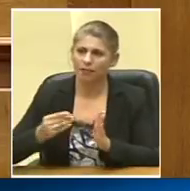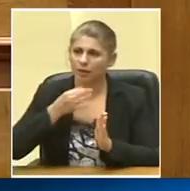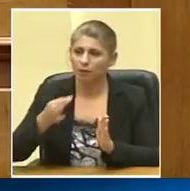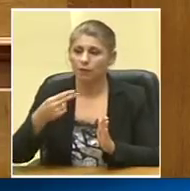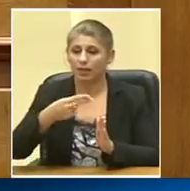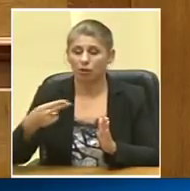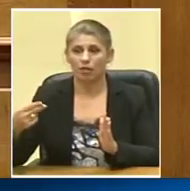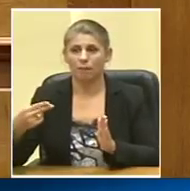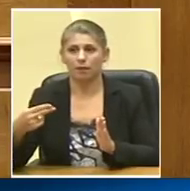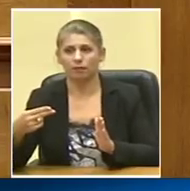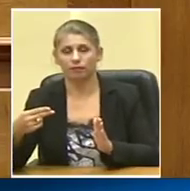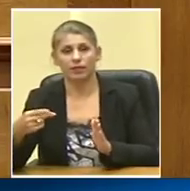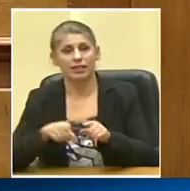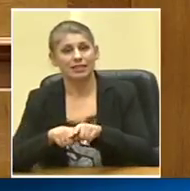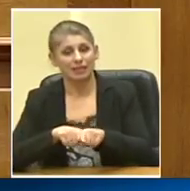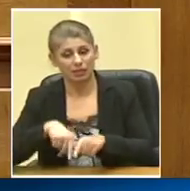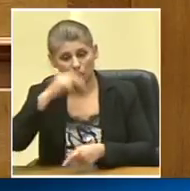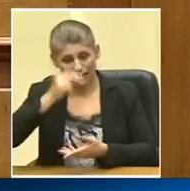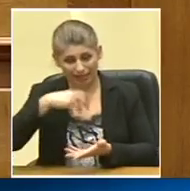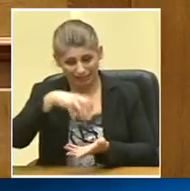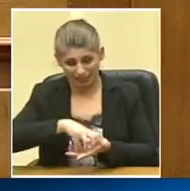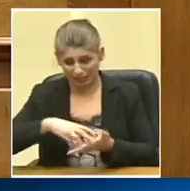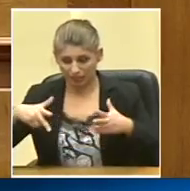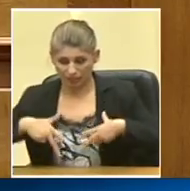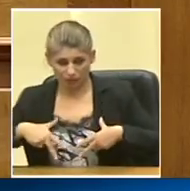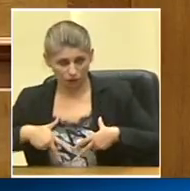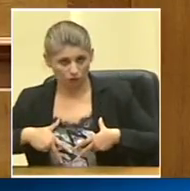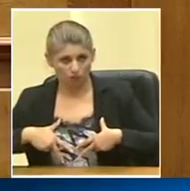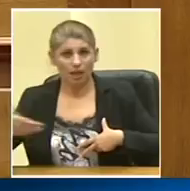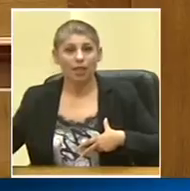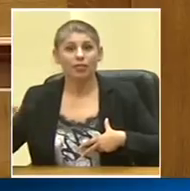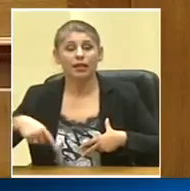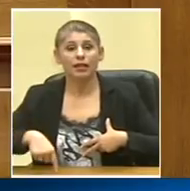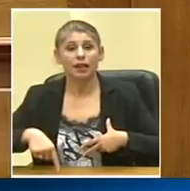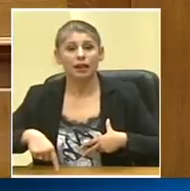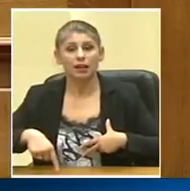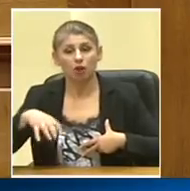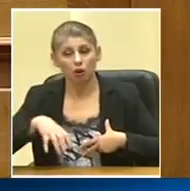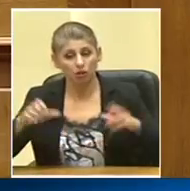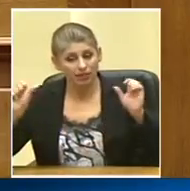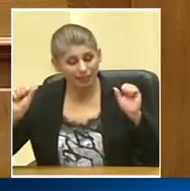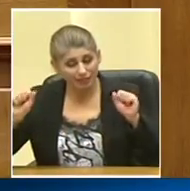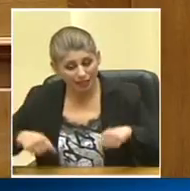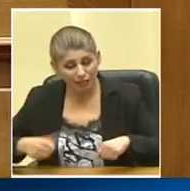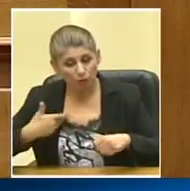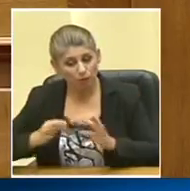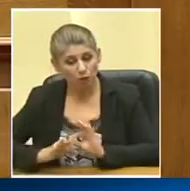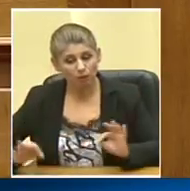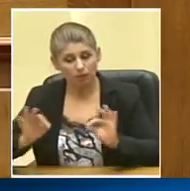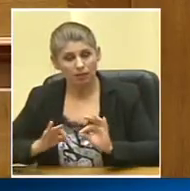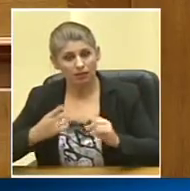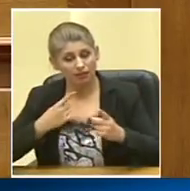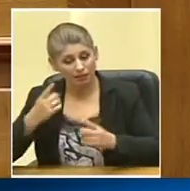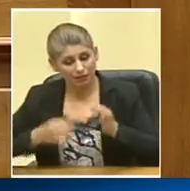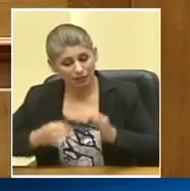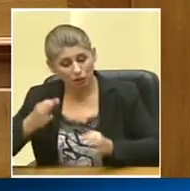θέμα των σχέσεων Εκκλησίας και κράτους, δεν έχει έρθει ο χώρος για τις συνεννοήσεις που εμείς προετοιμάσαμε, συζητώντας με την